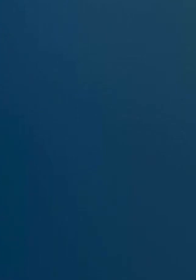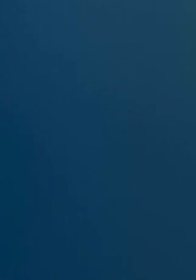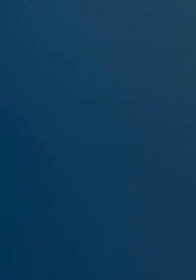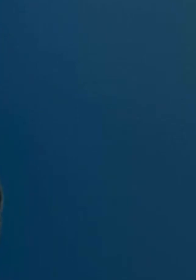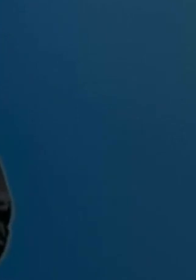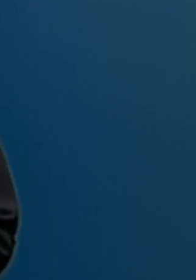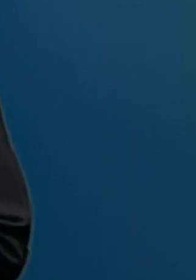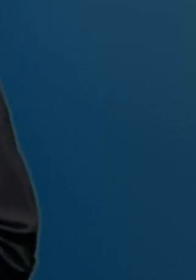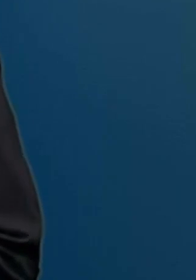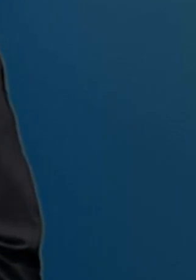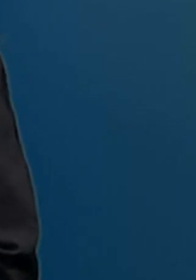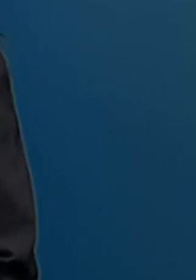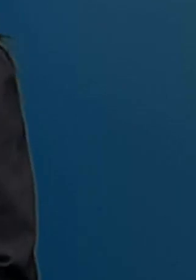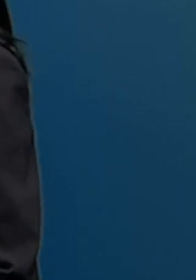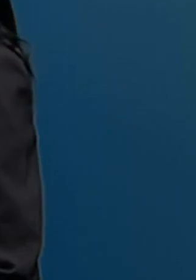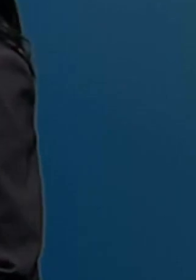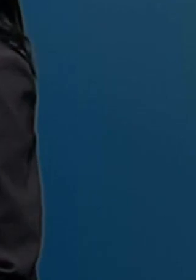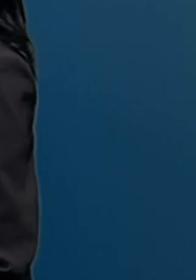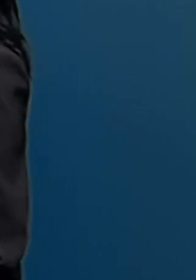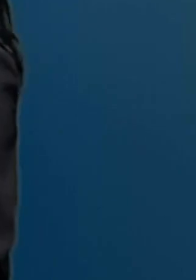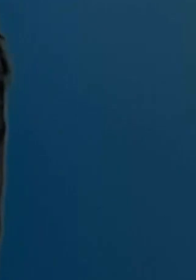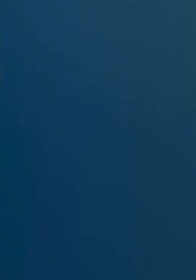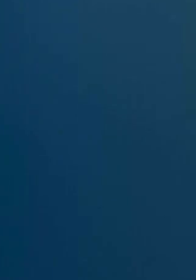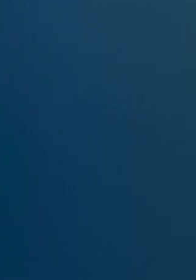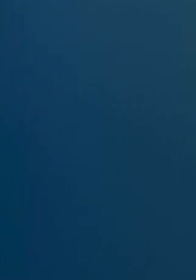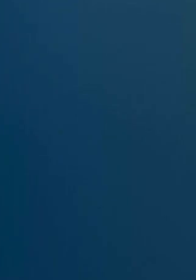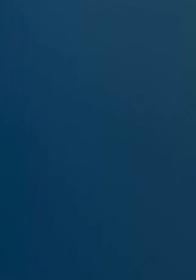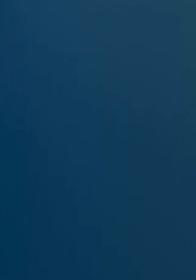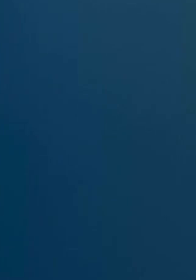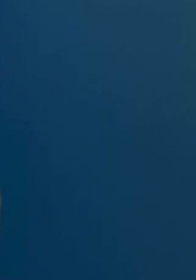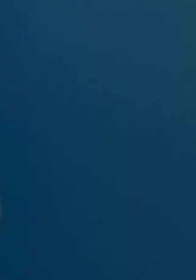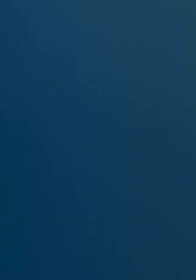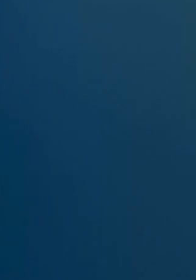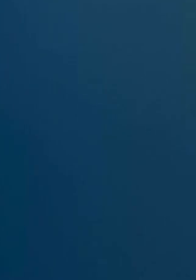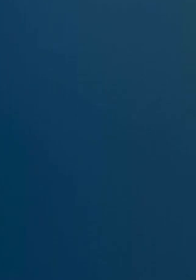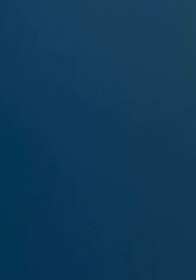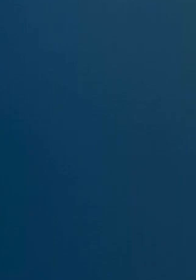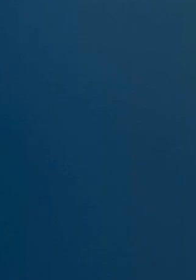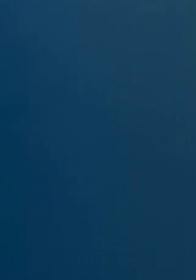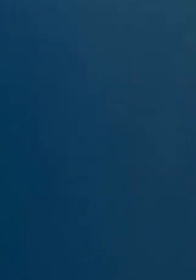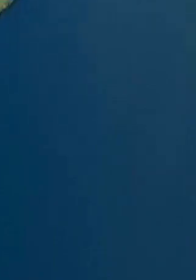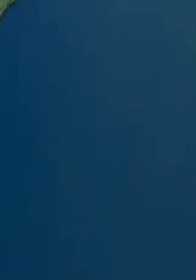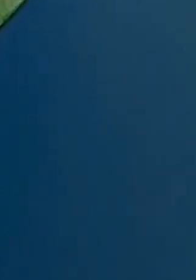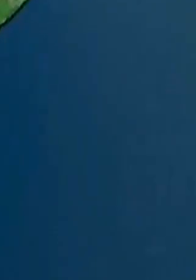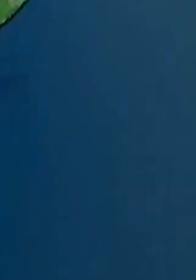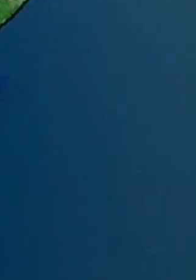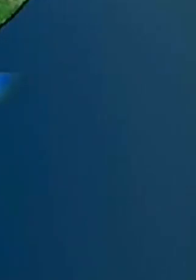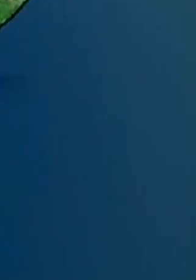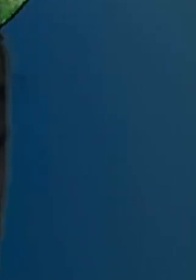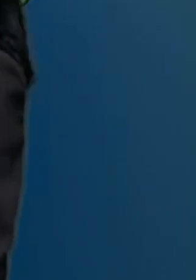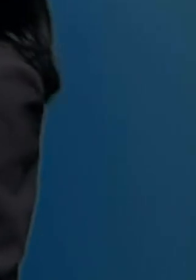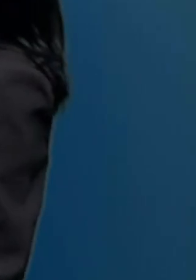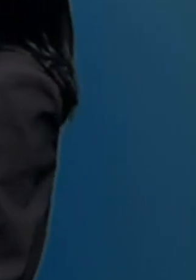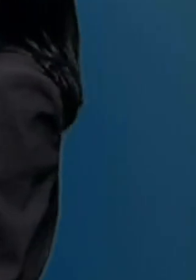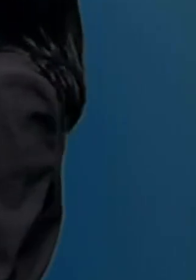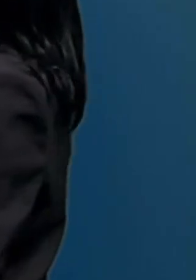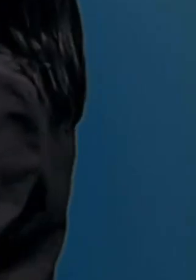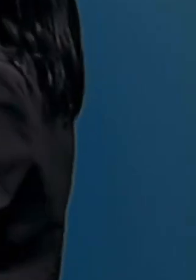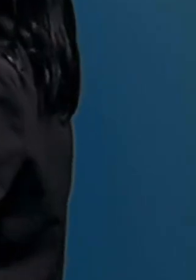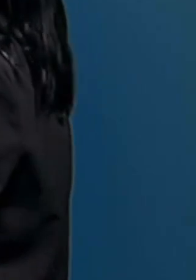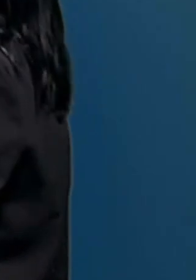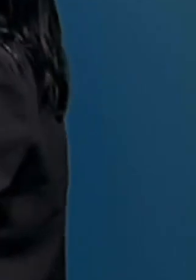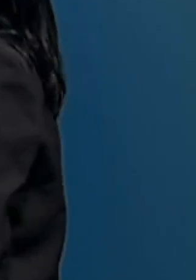di le 8 go a go di le 30 Kokstad e tla nna tsididi ka digata di le 6 go a go di le 24